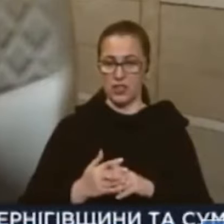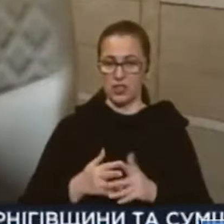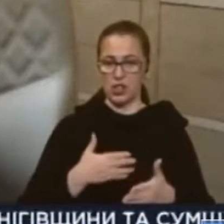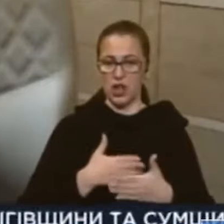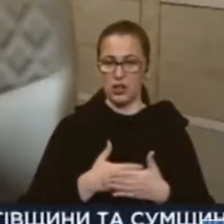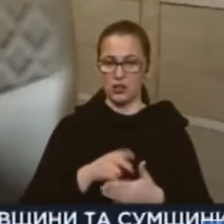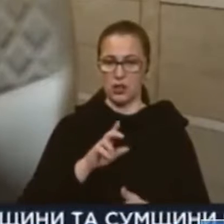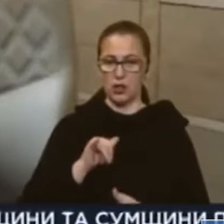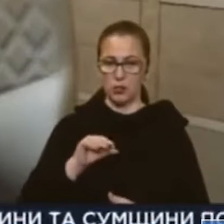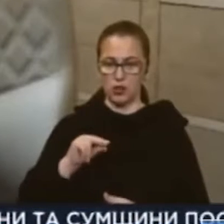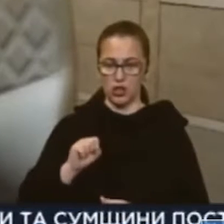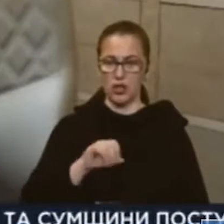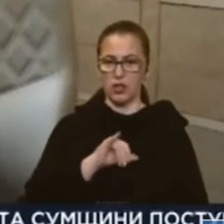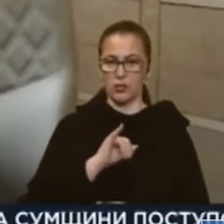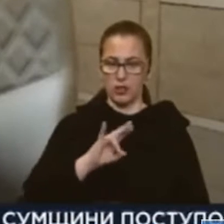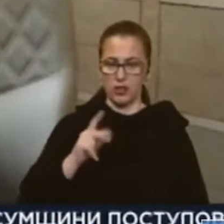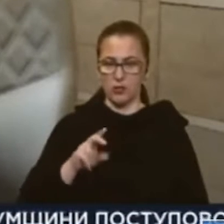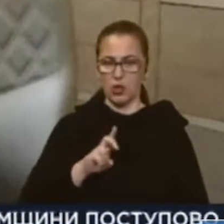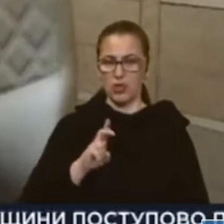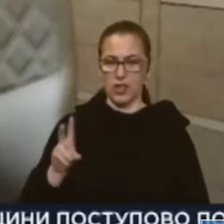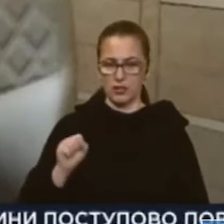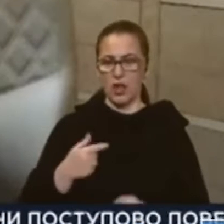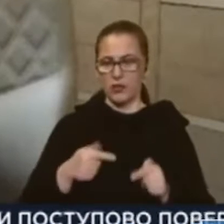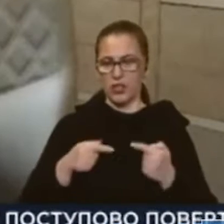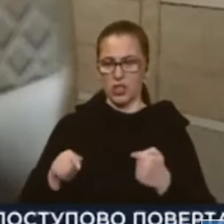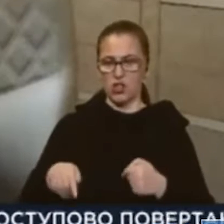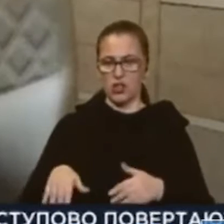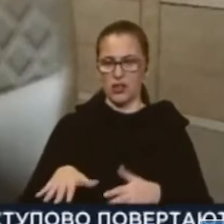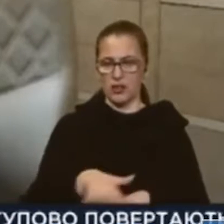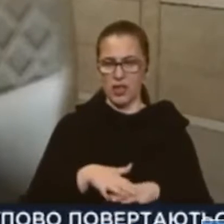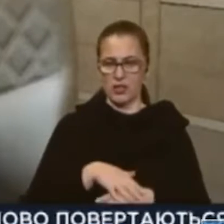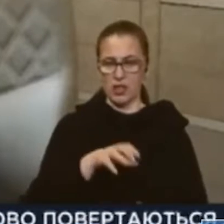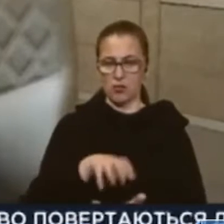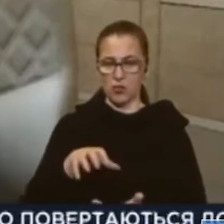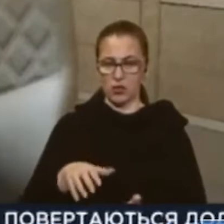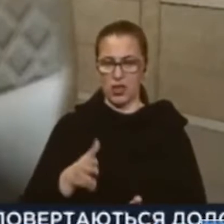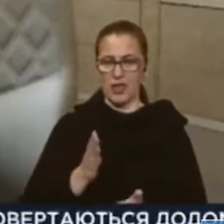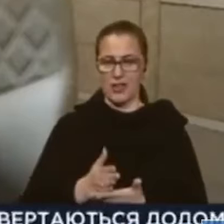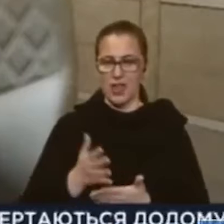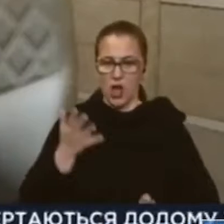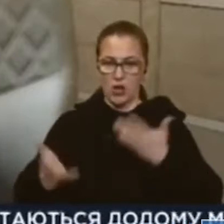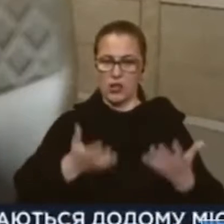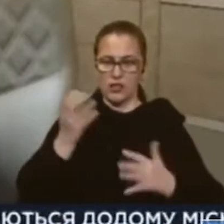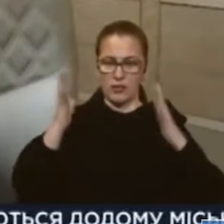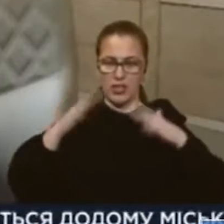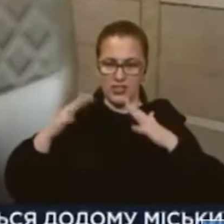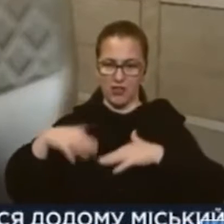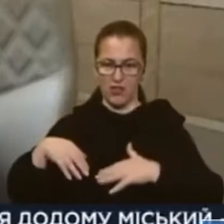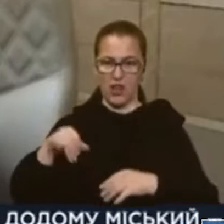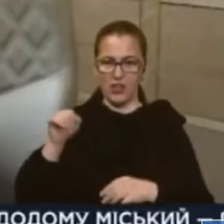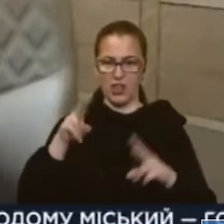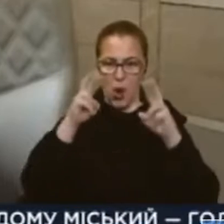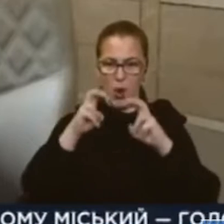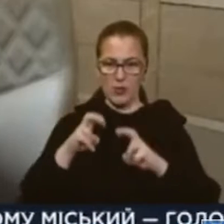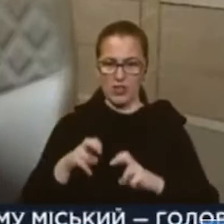селищах активно там і Буча, і Ірпінь, і Бородянка, і в інших населених пунктах йдуть розбір завалів, йдуть